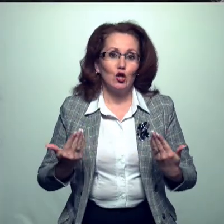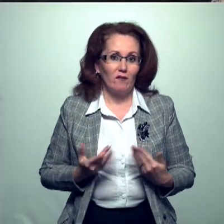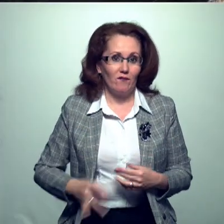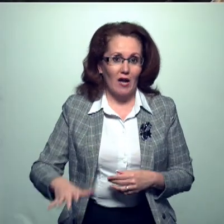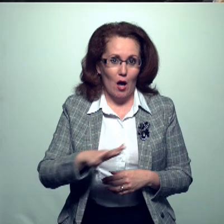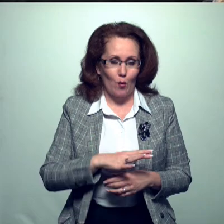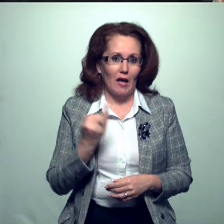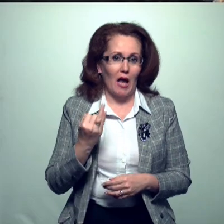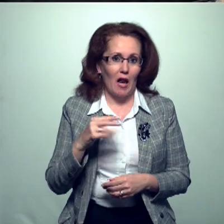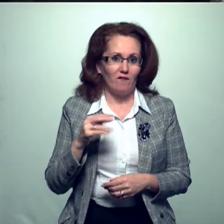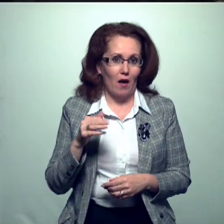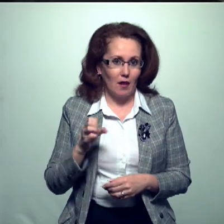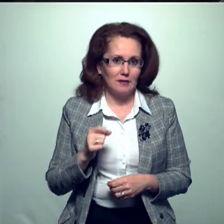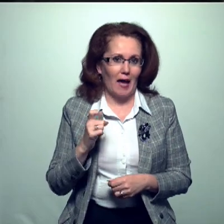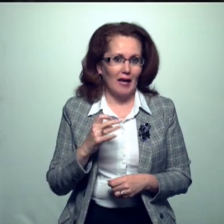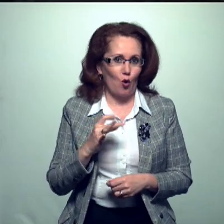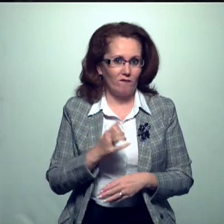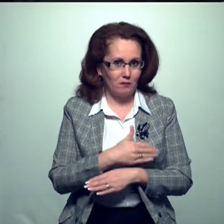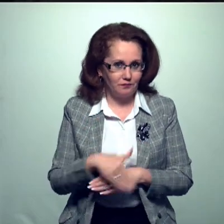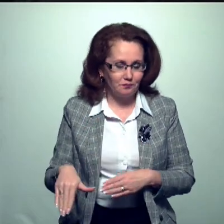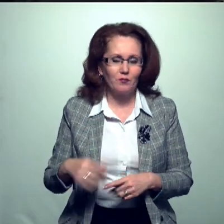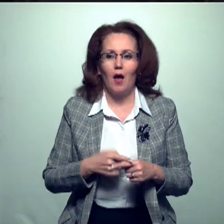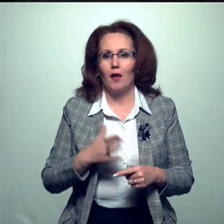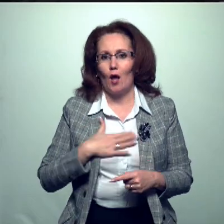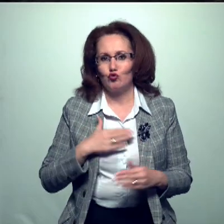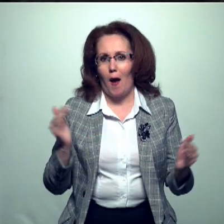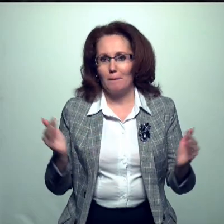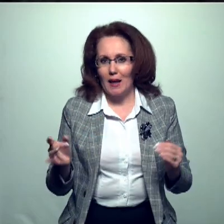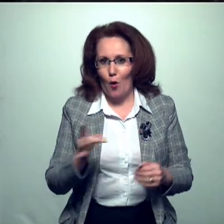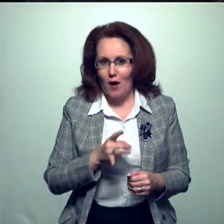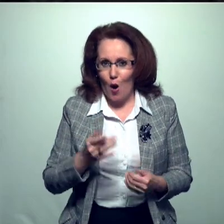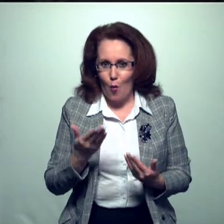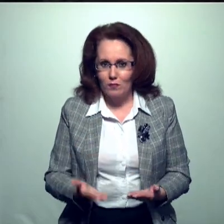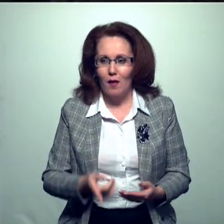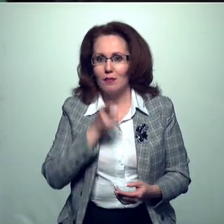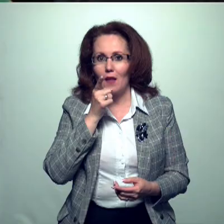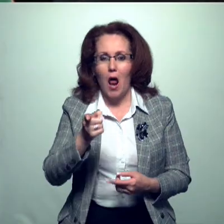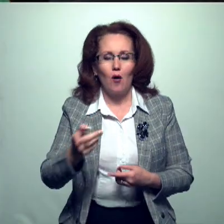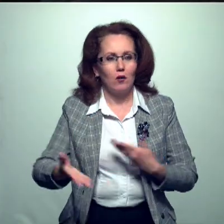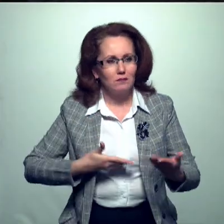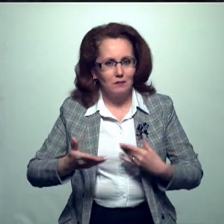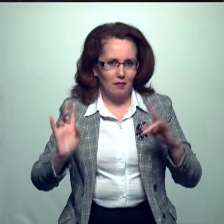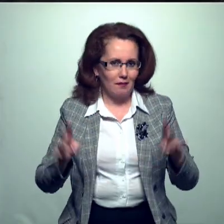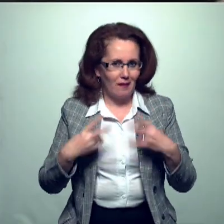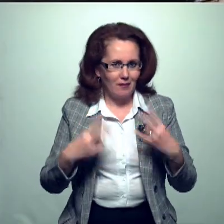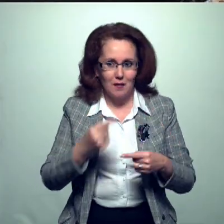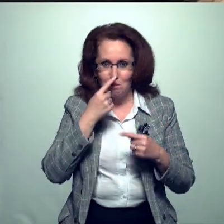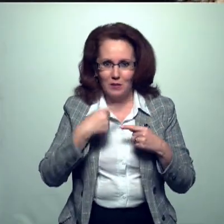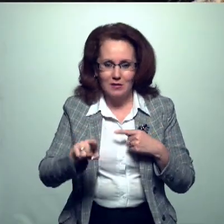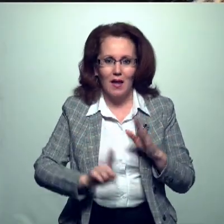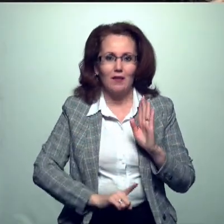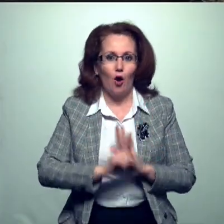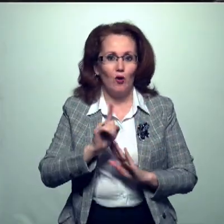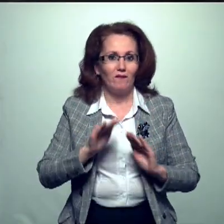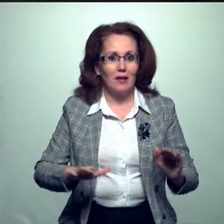районе Ильфата Закирова. То есть это наш микрорайон. Далеко ходить не надо? Да, мы ходили сначала в